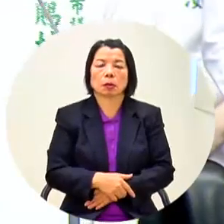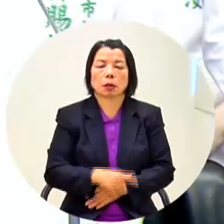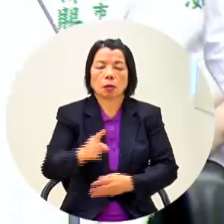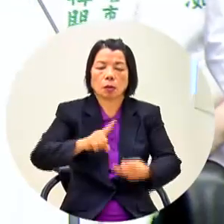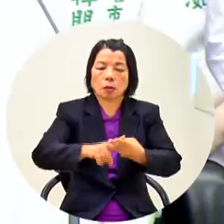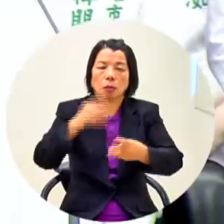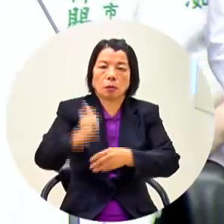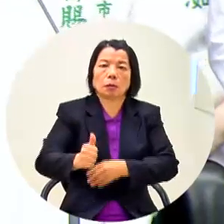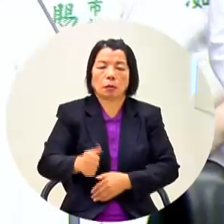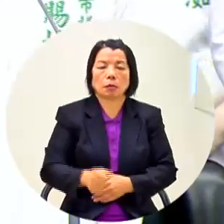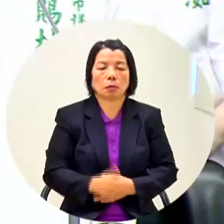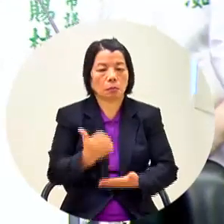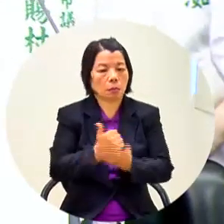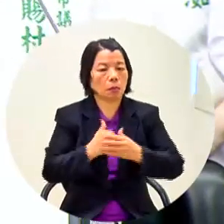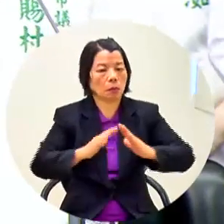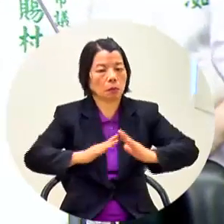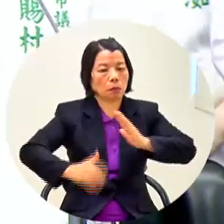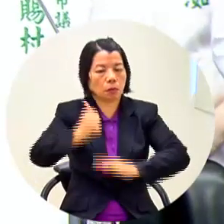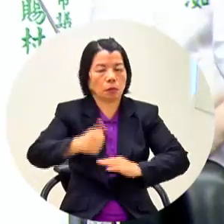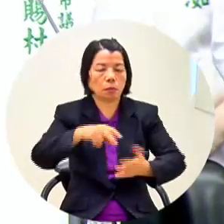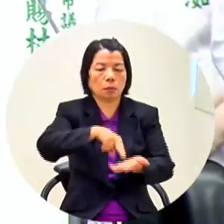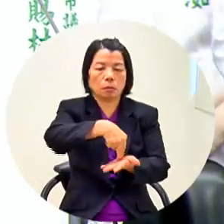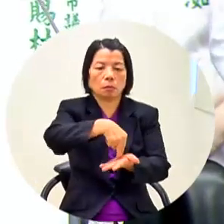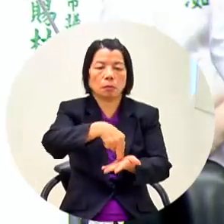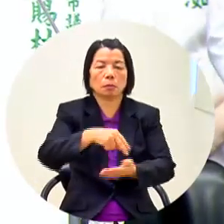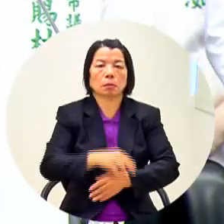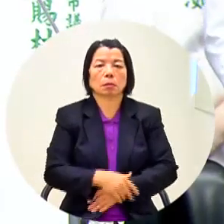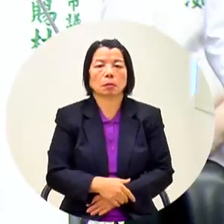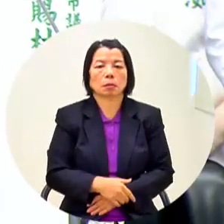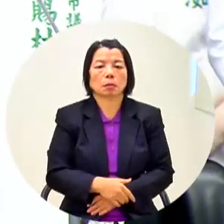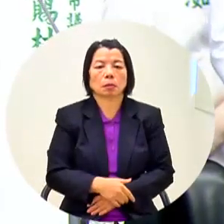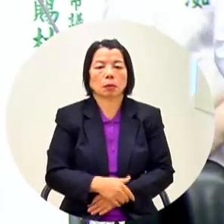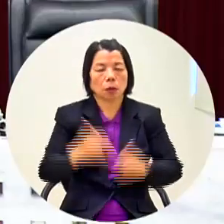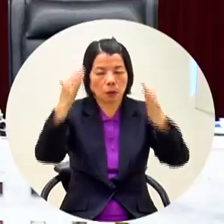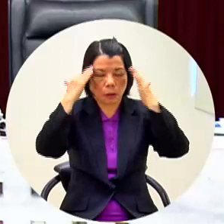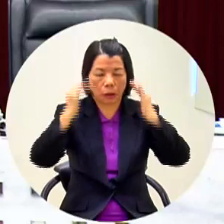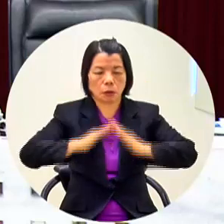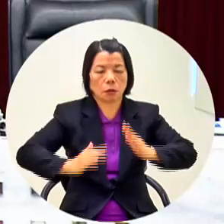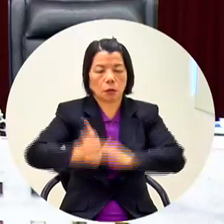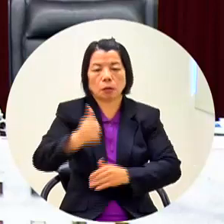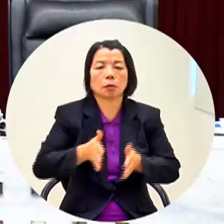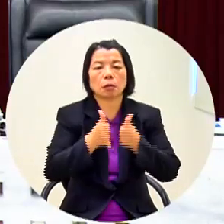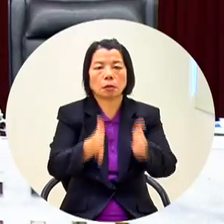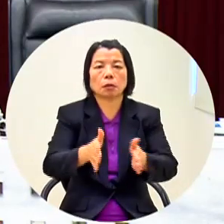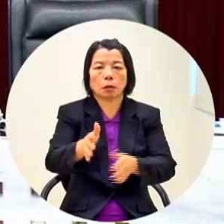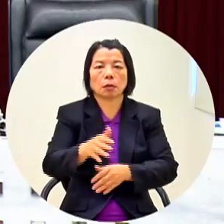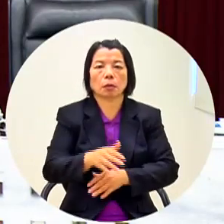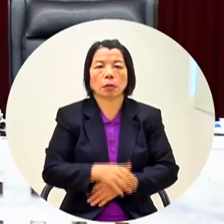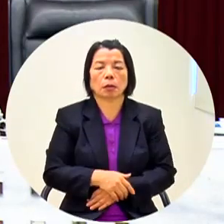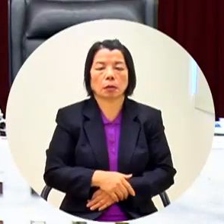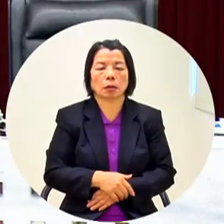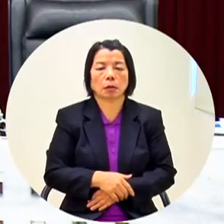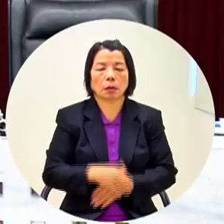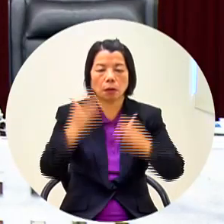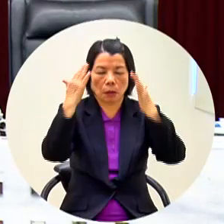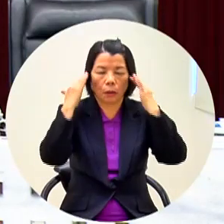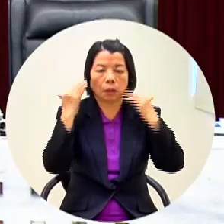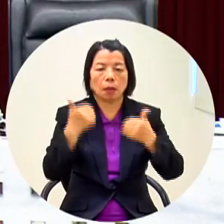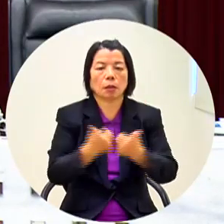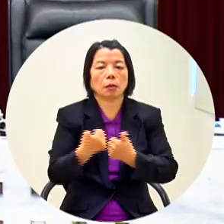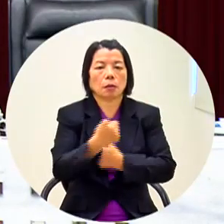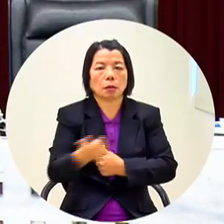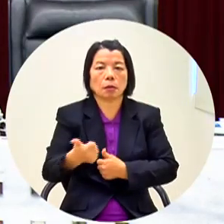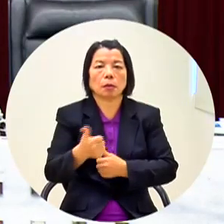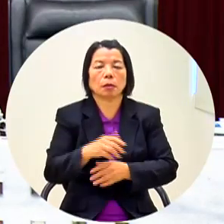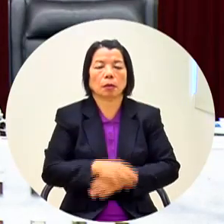请主席是不是请市长站起来好不好？ 那请韩市长针对刚刚我们韩世春议员以及我们陈志忠议员